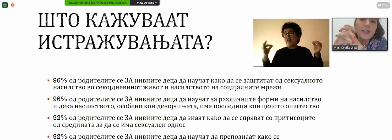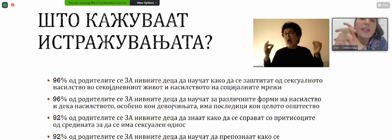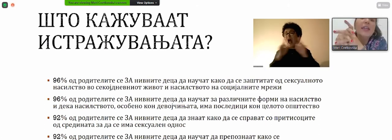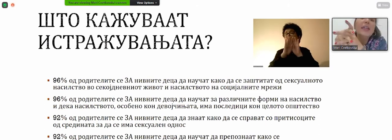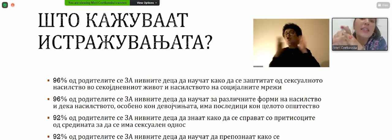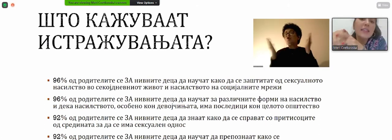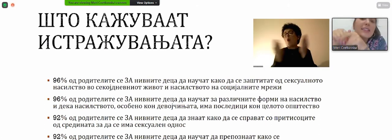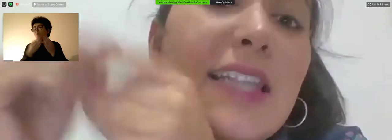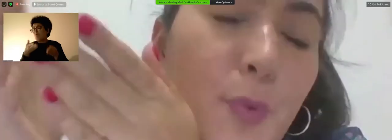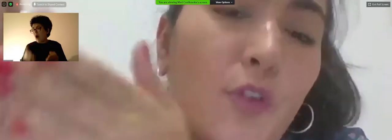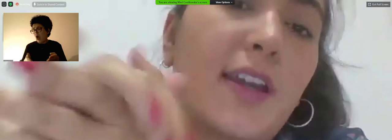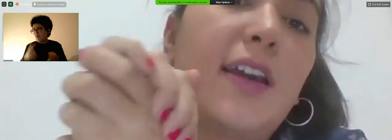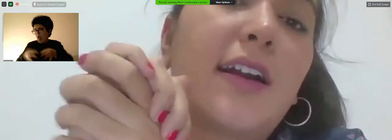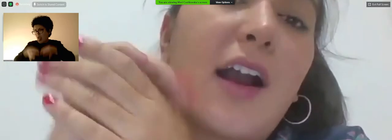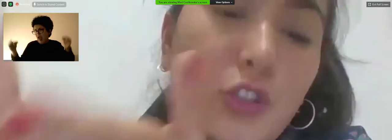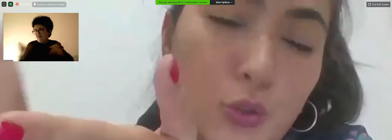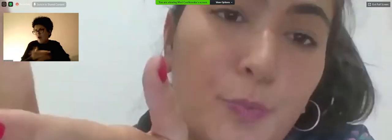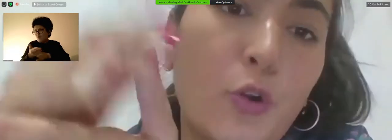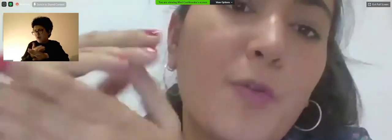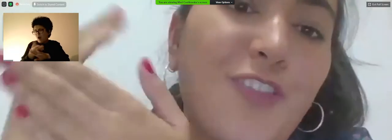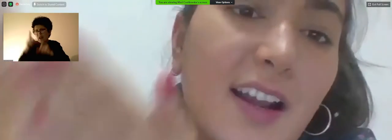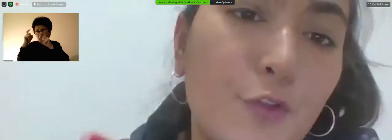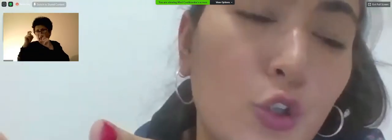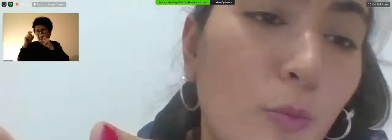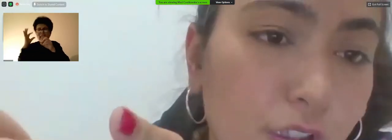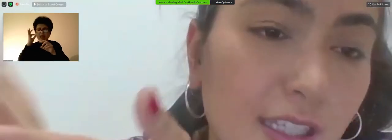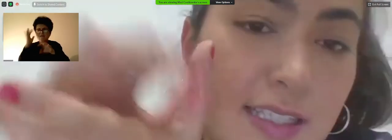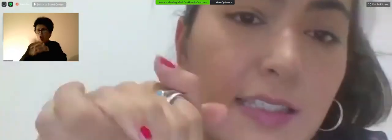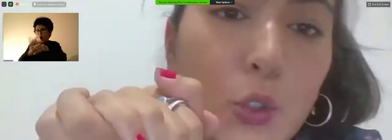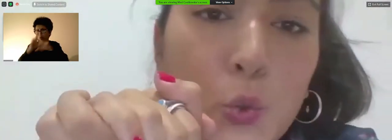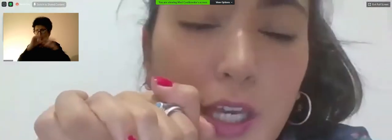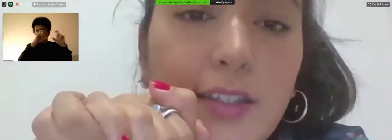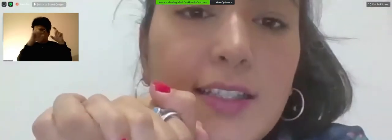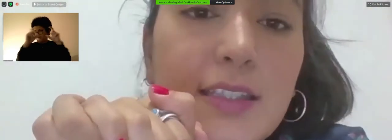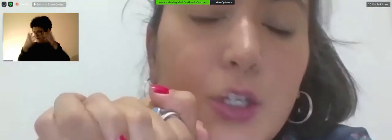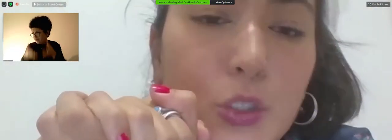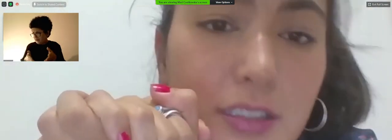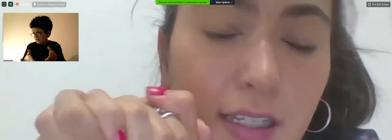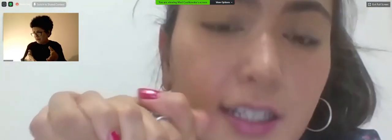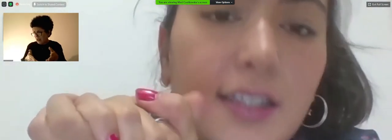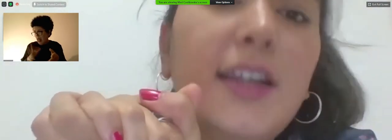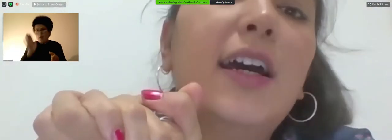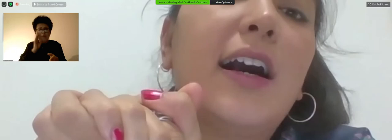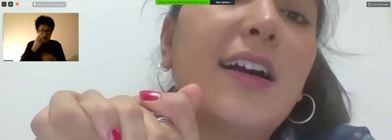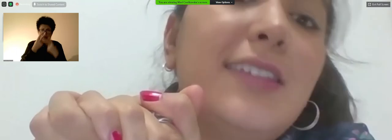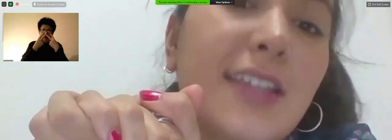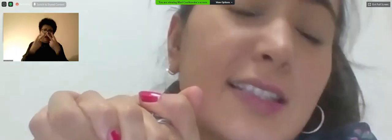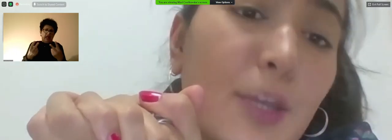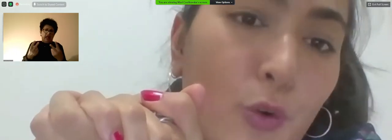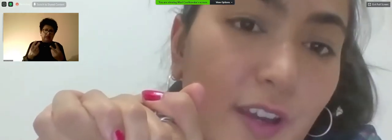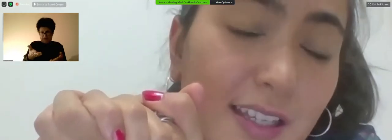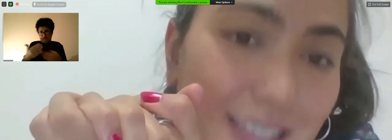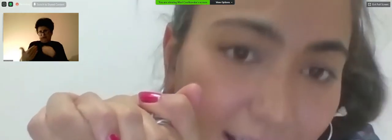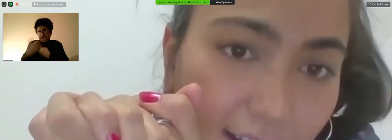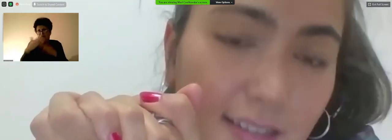за жал и се повеќе како тој проблем влага во домовите на сите луѓа, на сите родители, тие